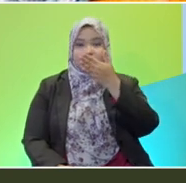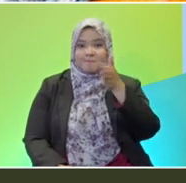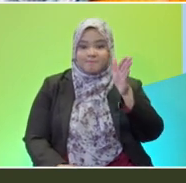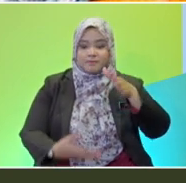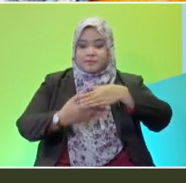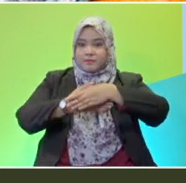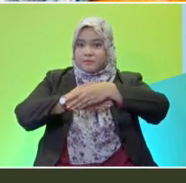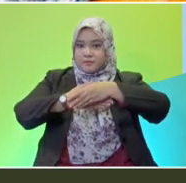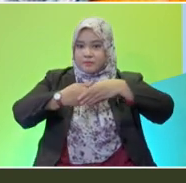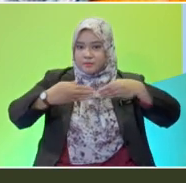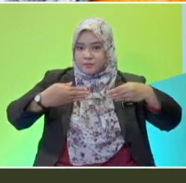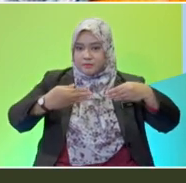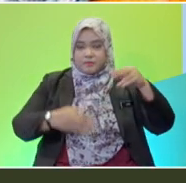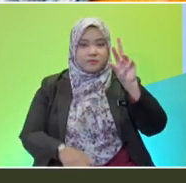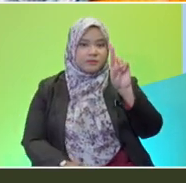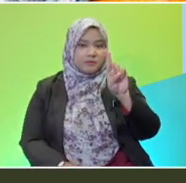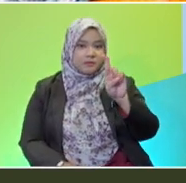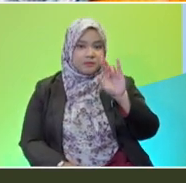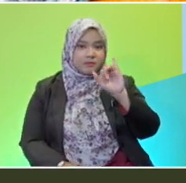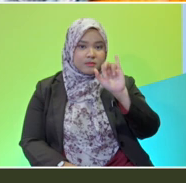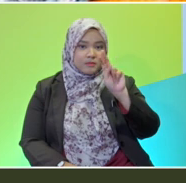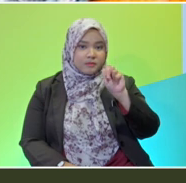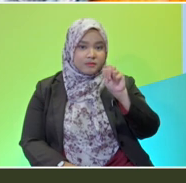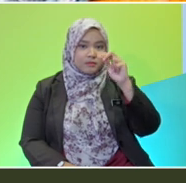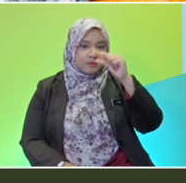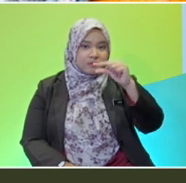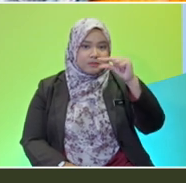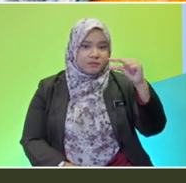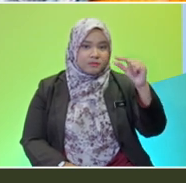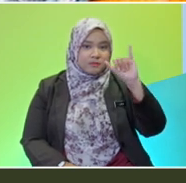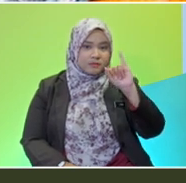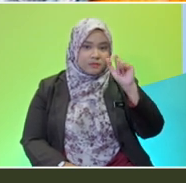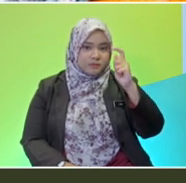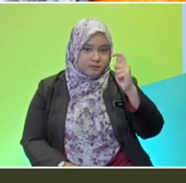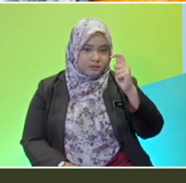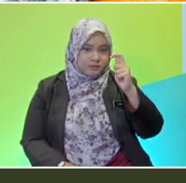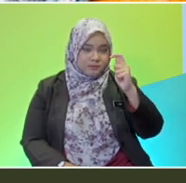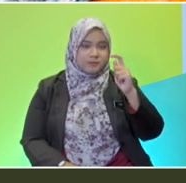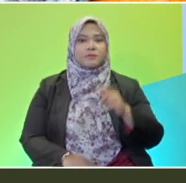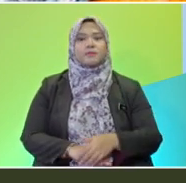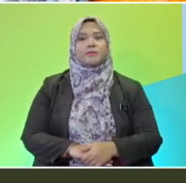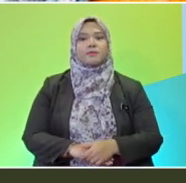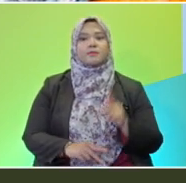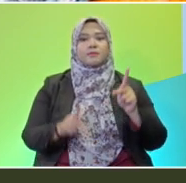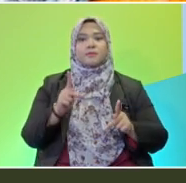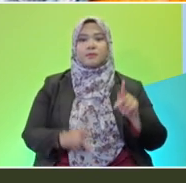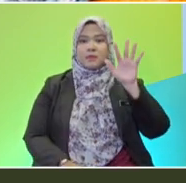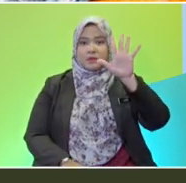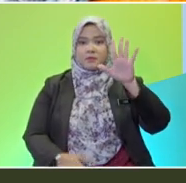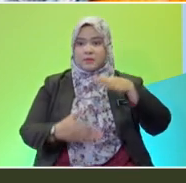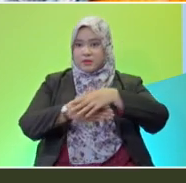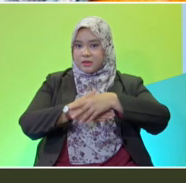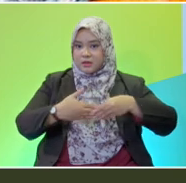ringgit dan akhir sekali untuk satu ringgit kita tulis dalam perkataan satu